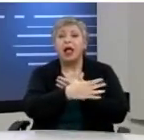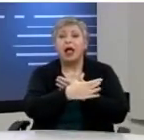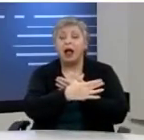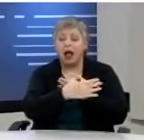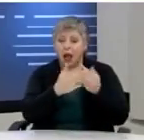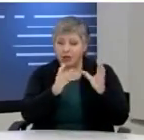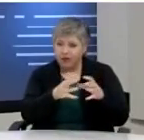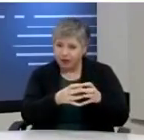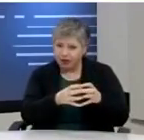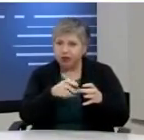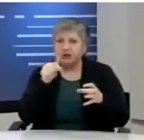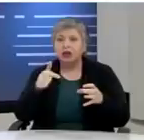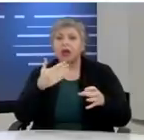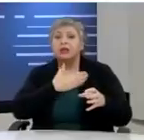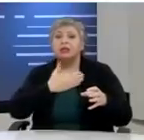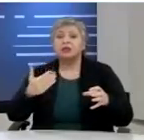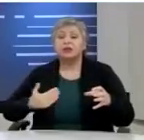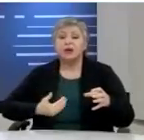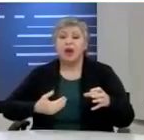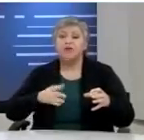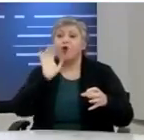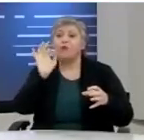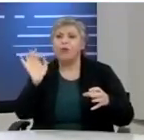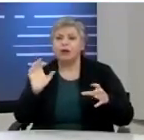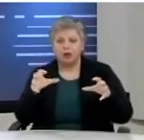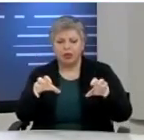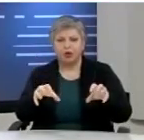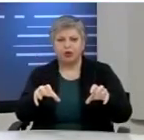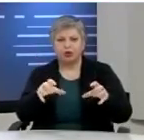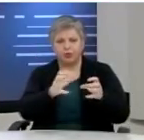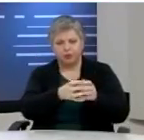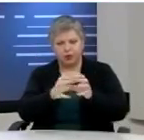Σλάβο-Μακεδόνες. Εσείς μόνοι σας το λέγατε. Πάμε παρακάτω όμως.